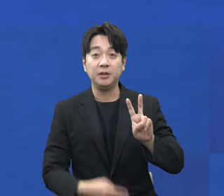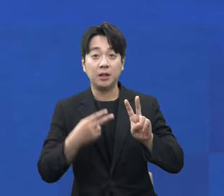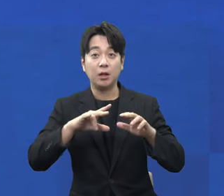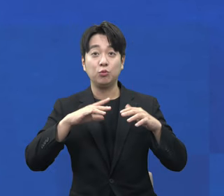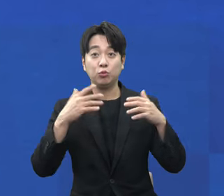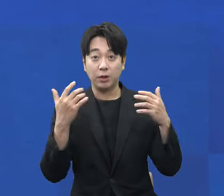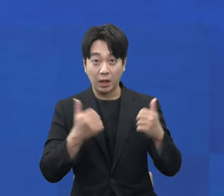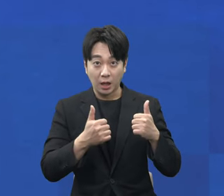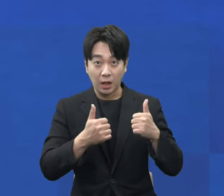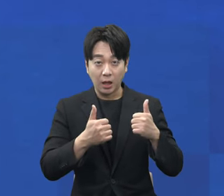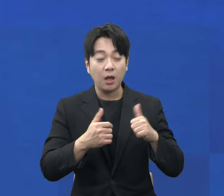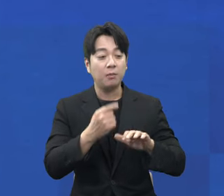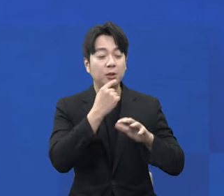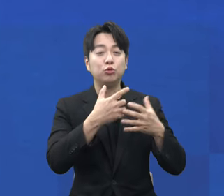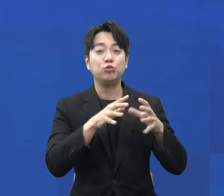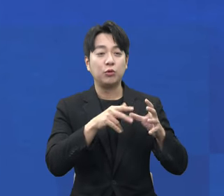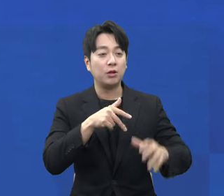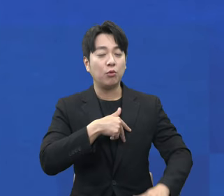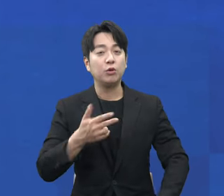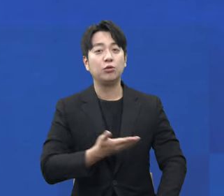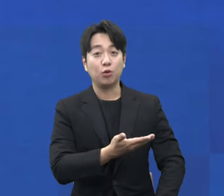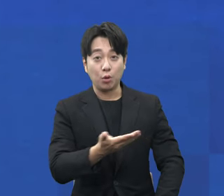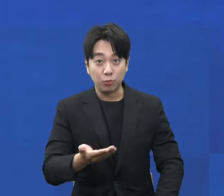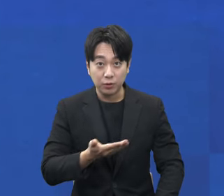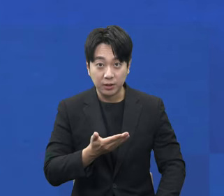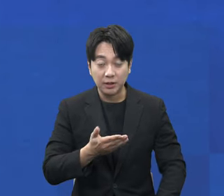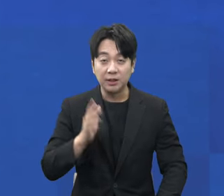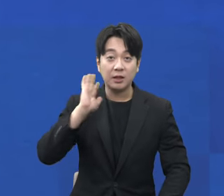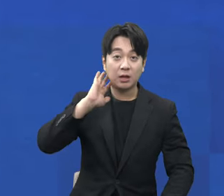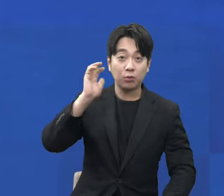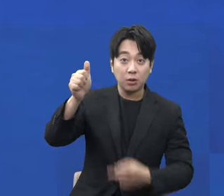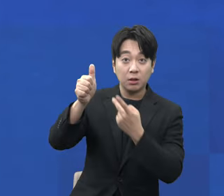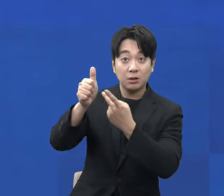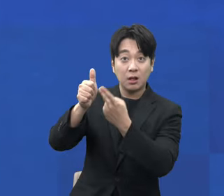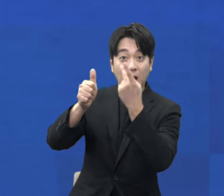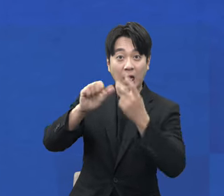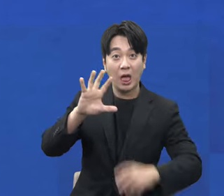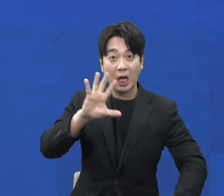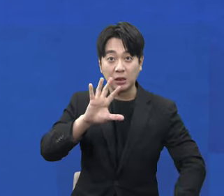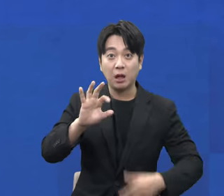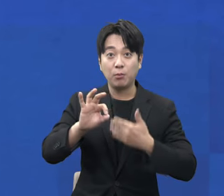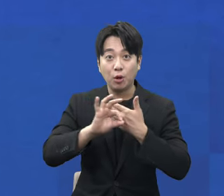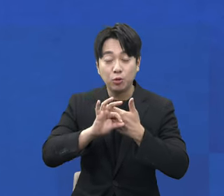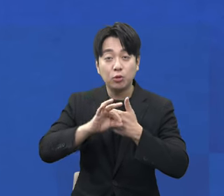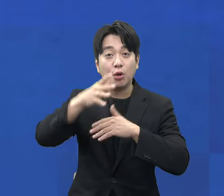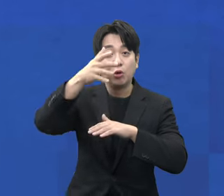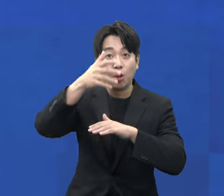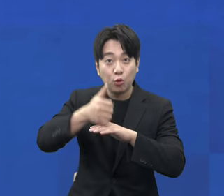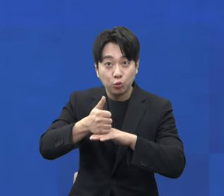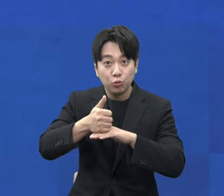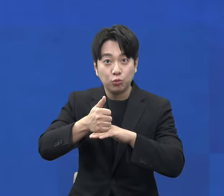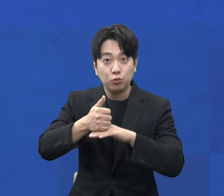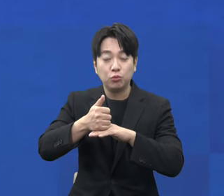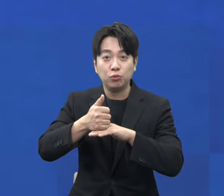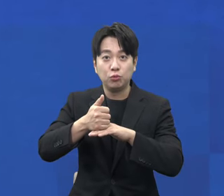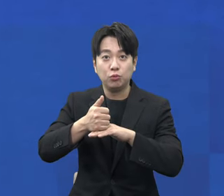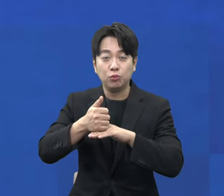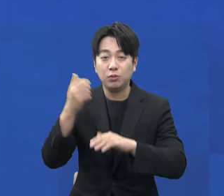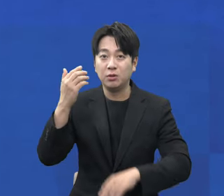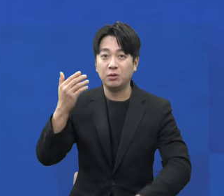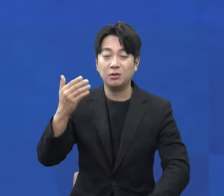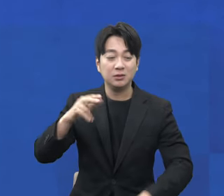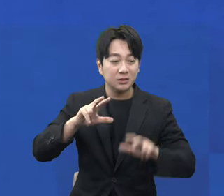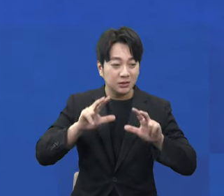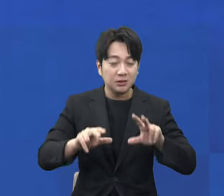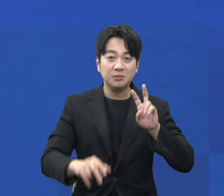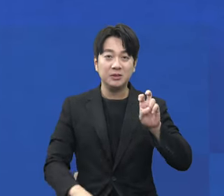국회의원 선배들이 윤석열을 탄핵하지 못한다면 그것은 우리 당 국회의원 선배들의 무능함을